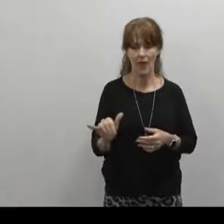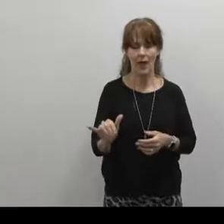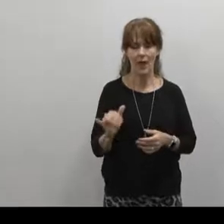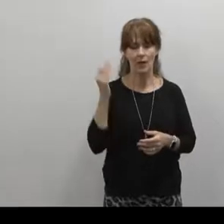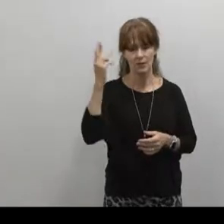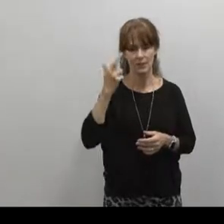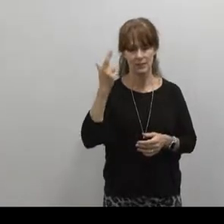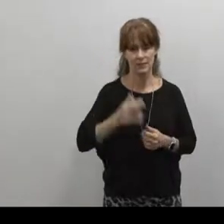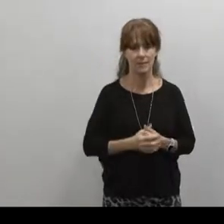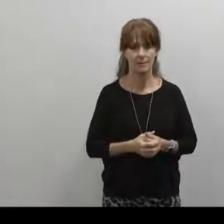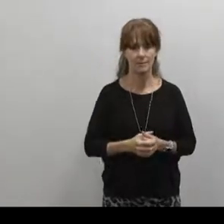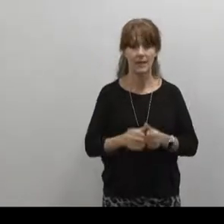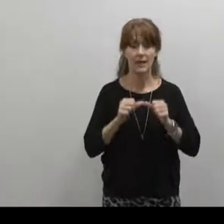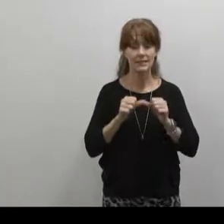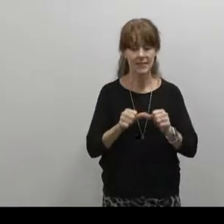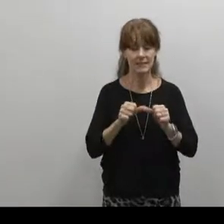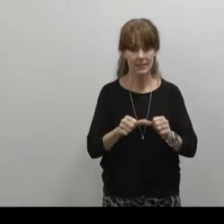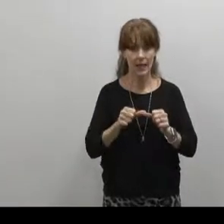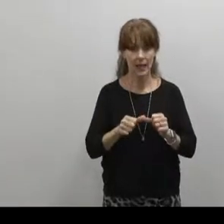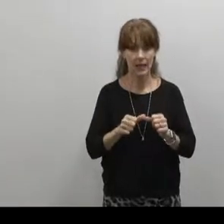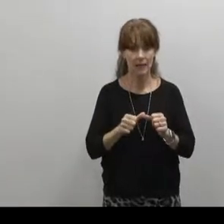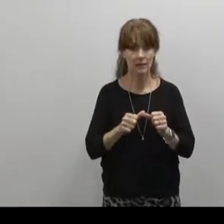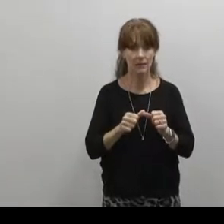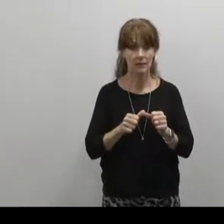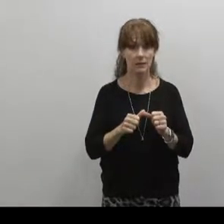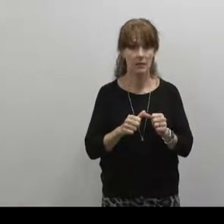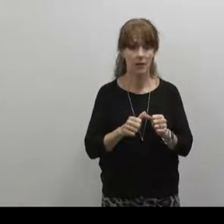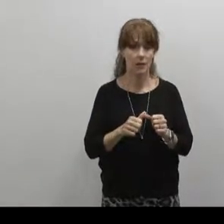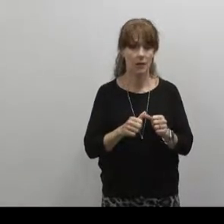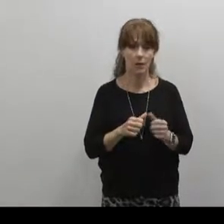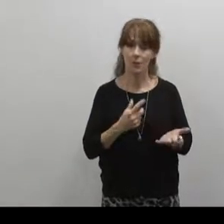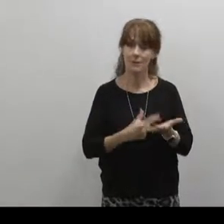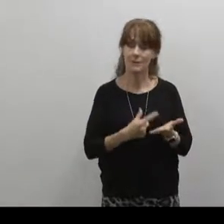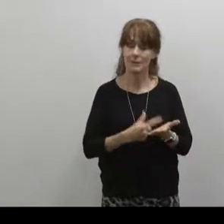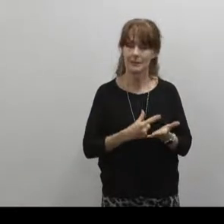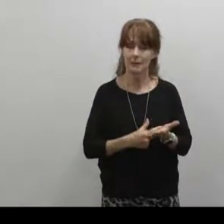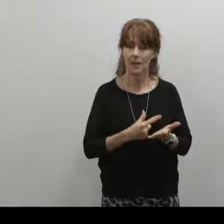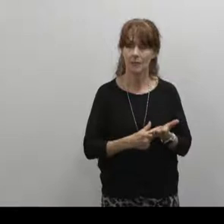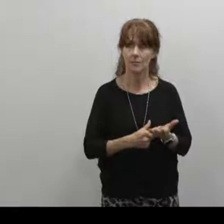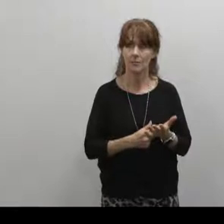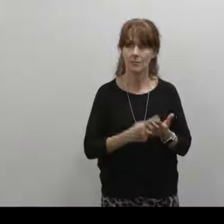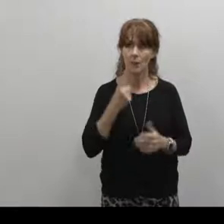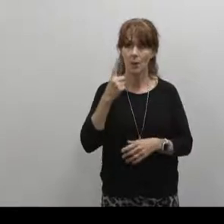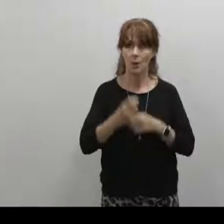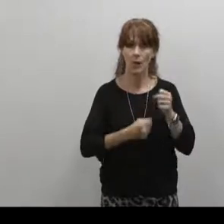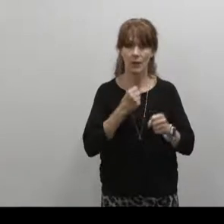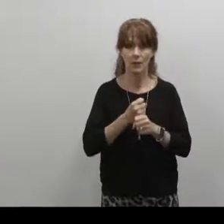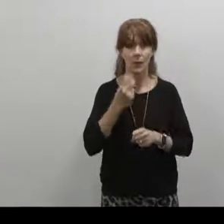chứ này miền sala sầm khán thời gặp từng rica pot cả đừng dây thưa mệnh cả